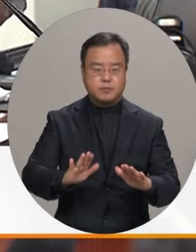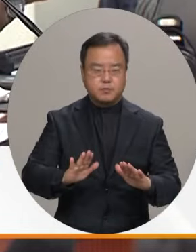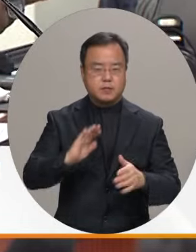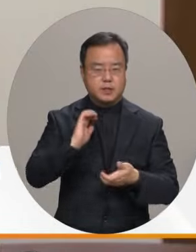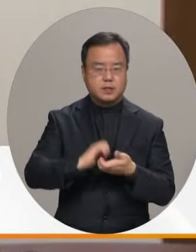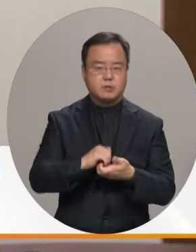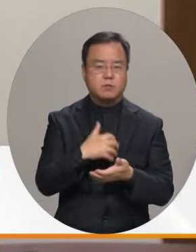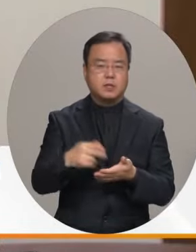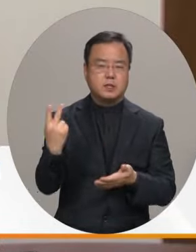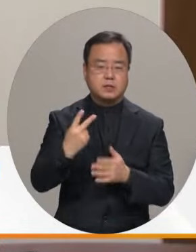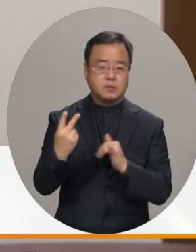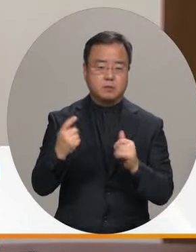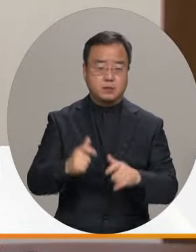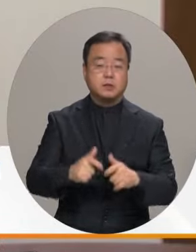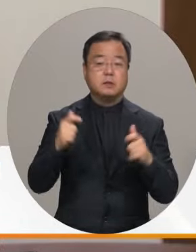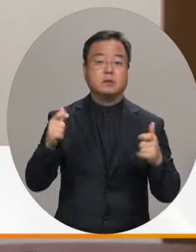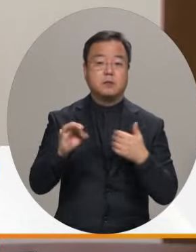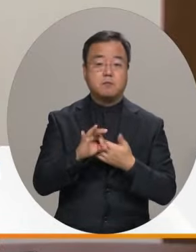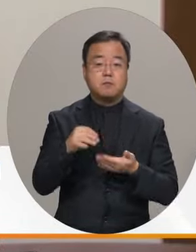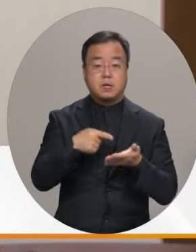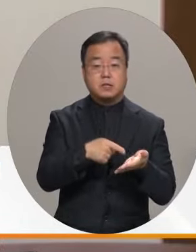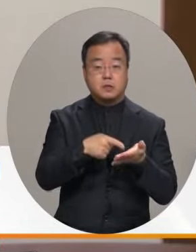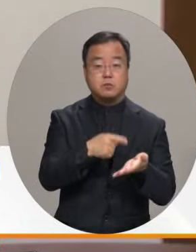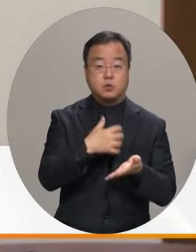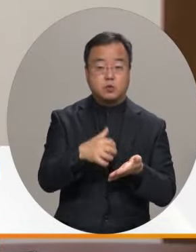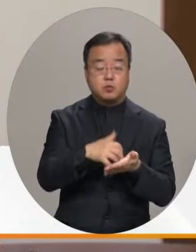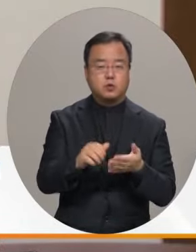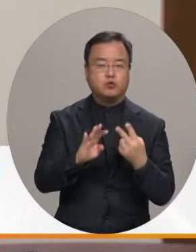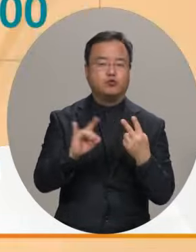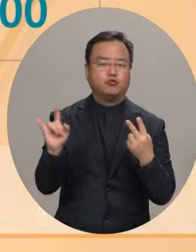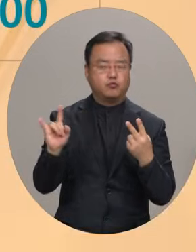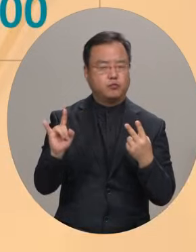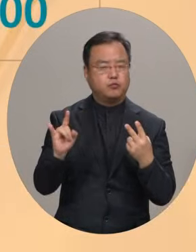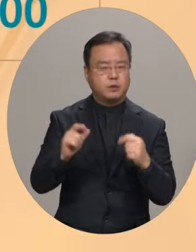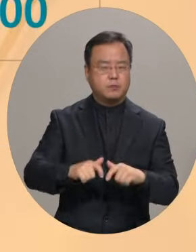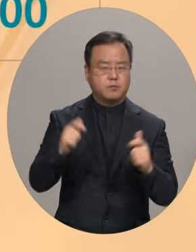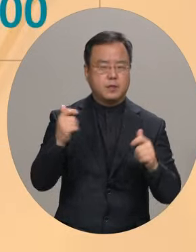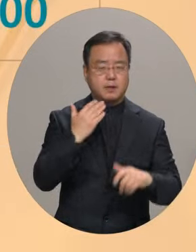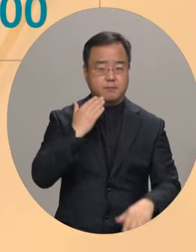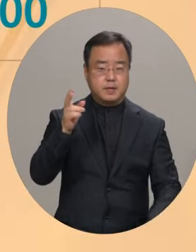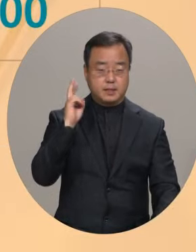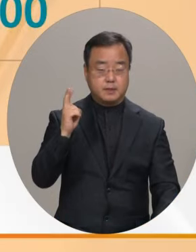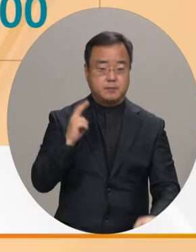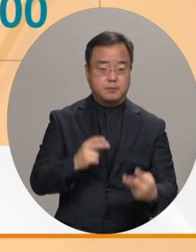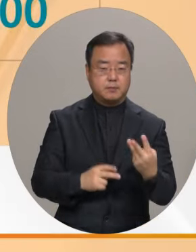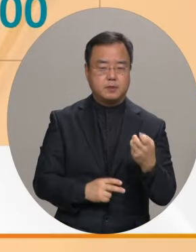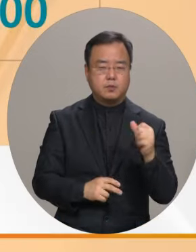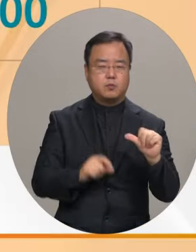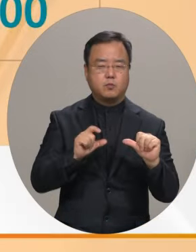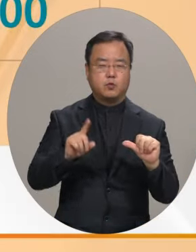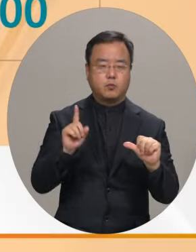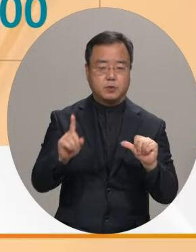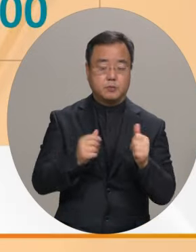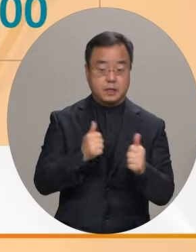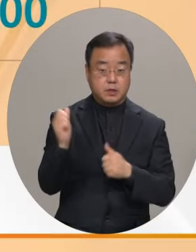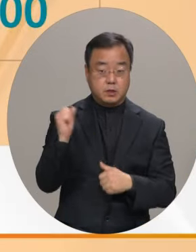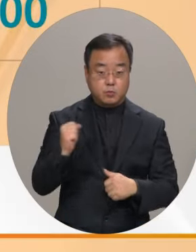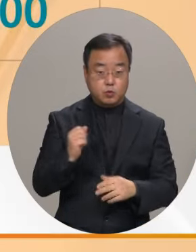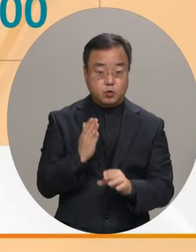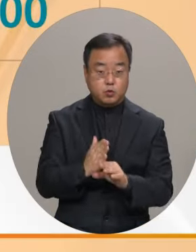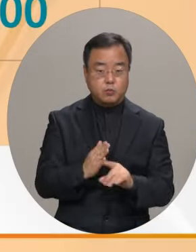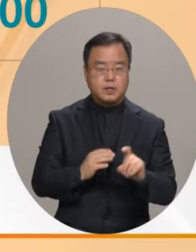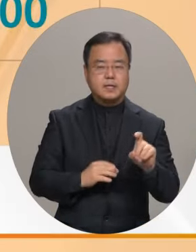늘면 지원자는 두배까지 늘 거라는 전망이 나옵니다 35대 1의 경쟁률에 10만명 정도의 학생들이 지원을